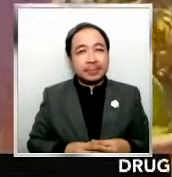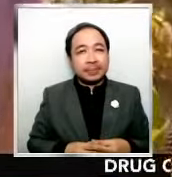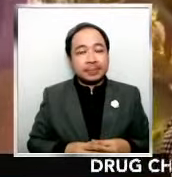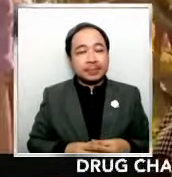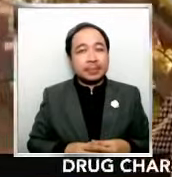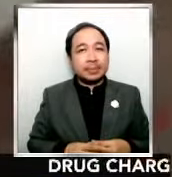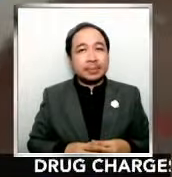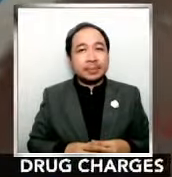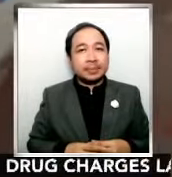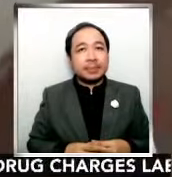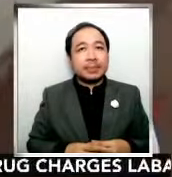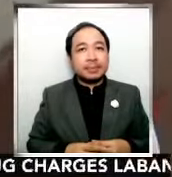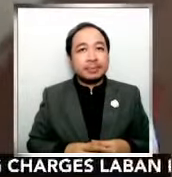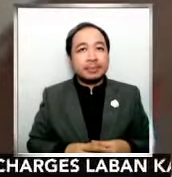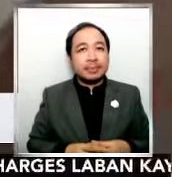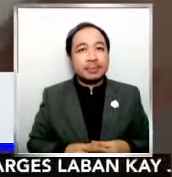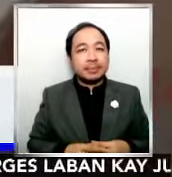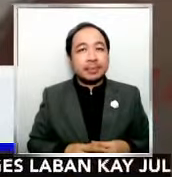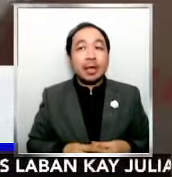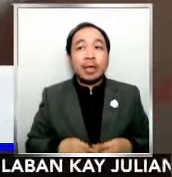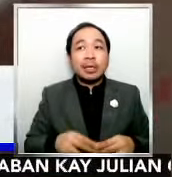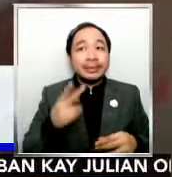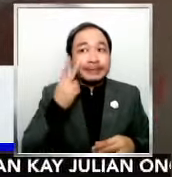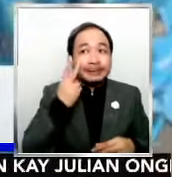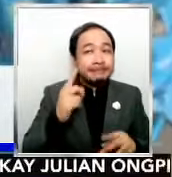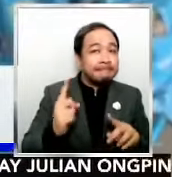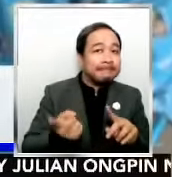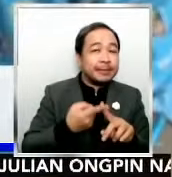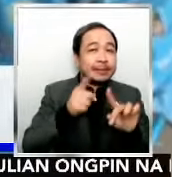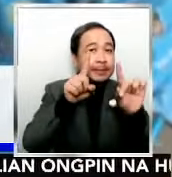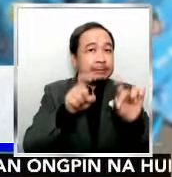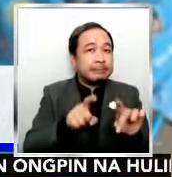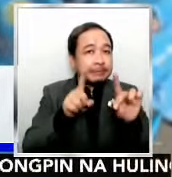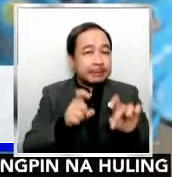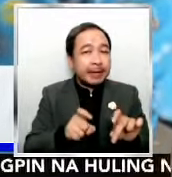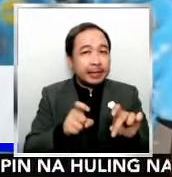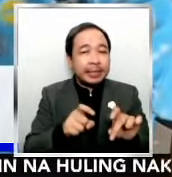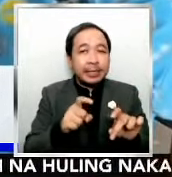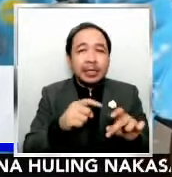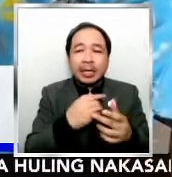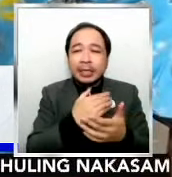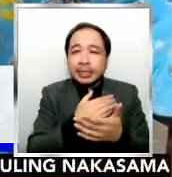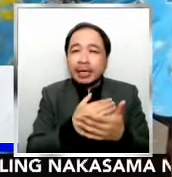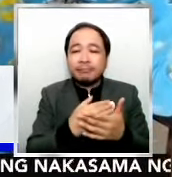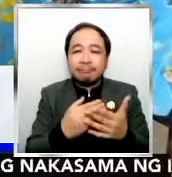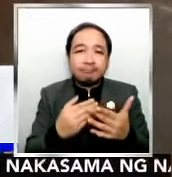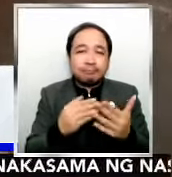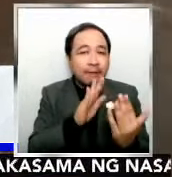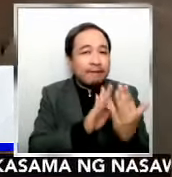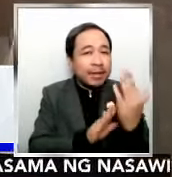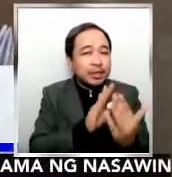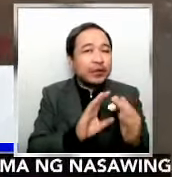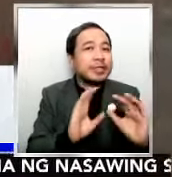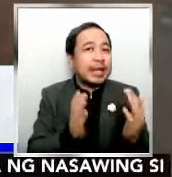Tagumpay raw na maituturing ang pilot run ng face-to-face classes sa ilang piling pampublikong paaralan sa bansa ayon mismo sa DepEd. Kaya pinag-iisipan na rin daw